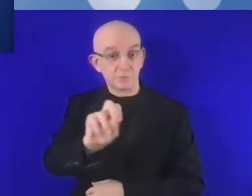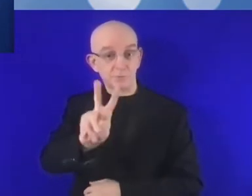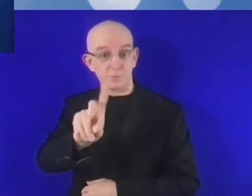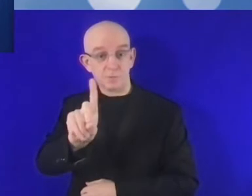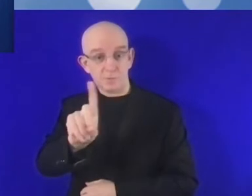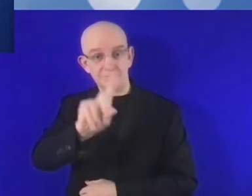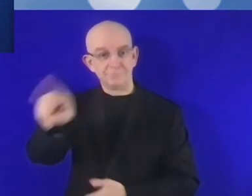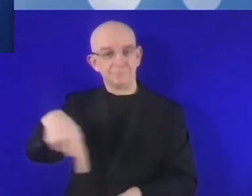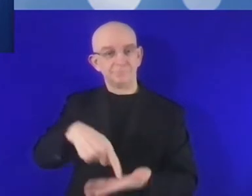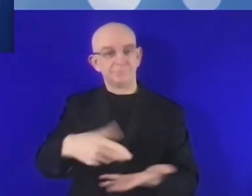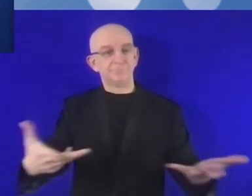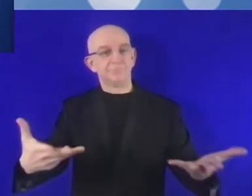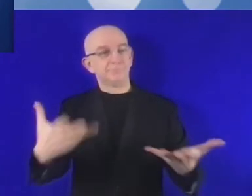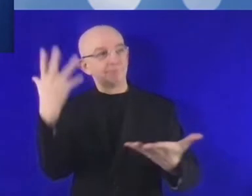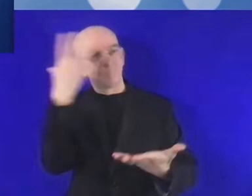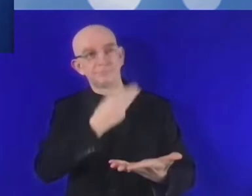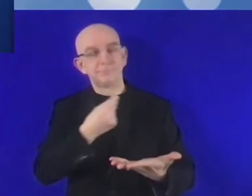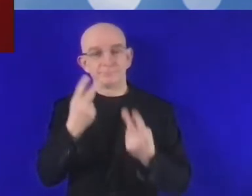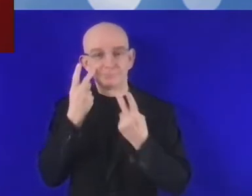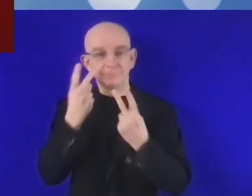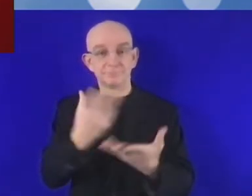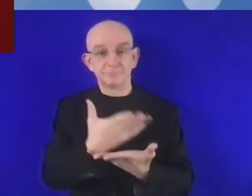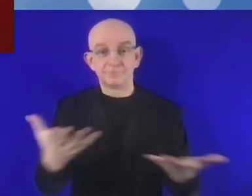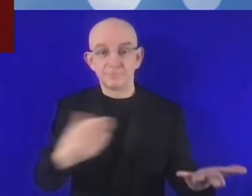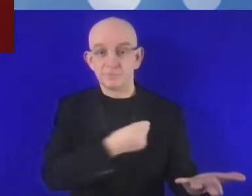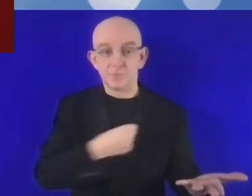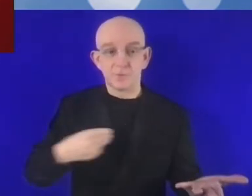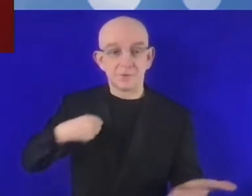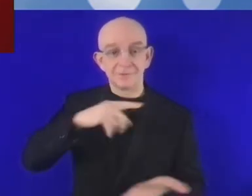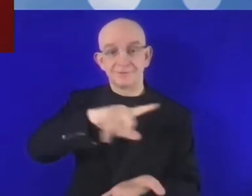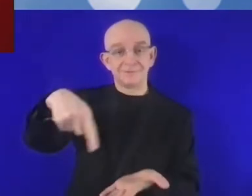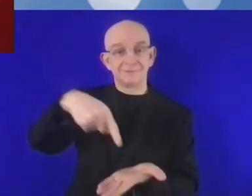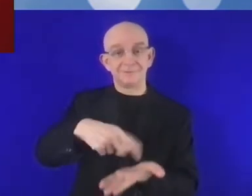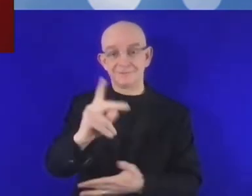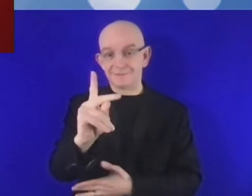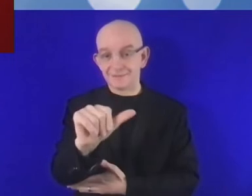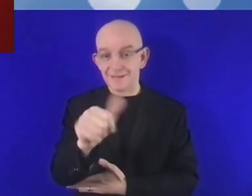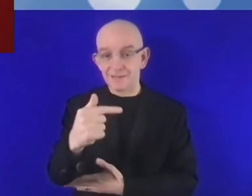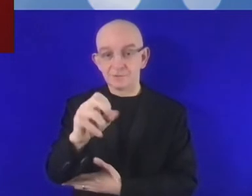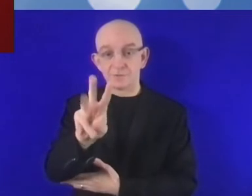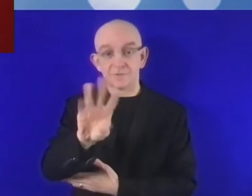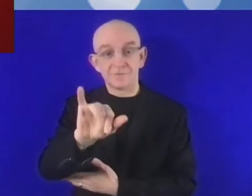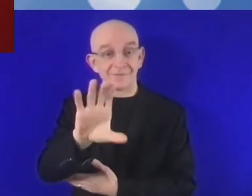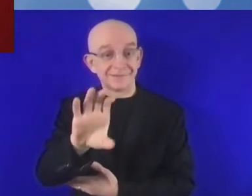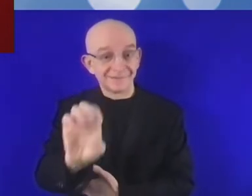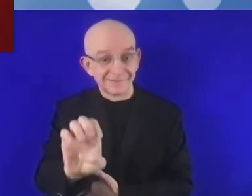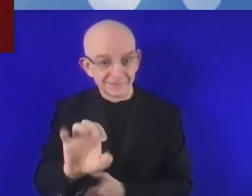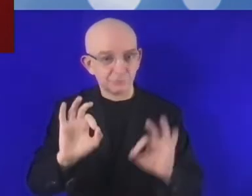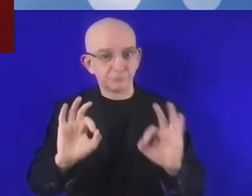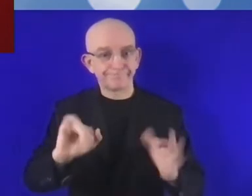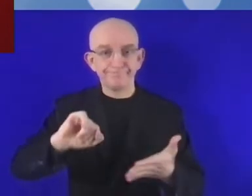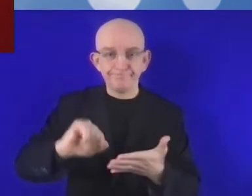هذه الذكرى 16 والنسخة في كاتوفيتس. لم أستطع أن أكون معكم